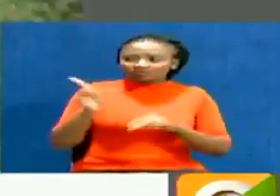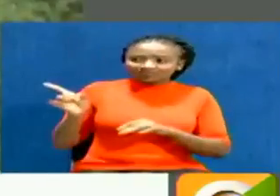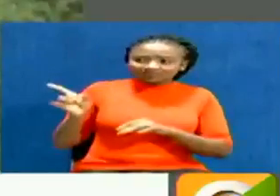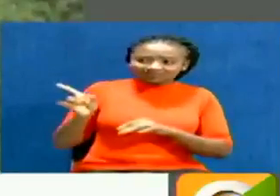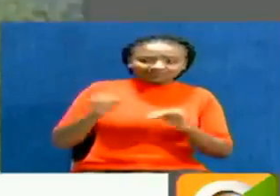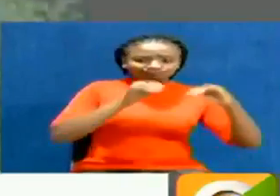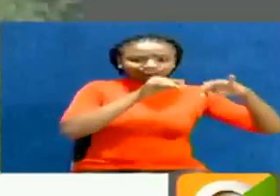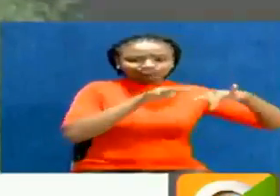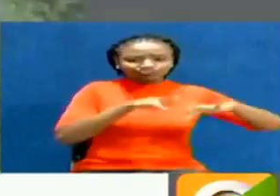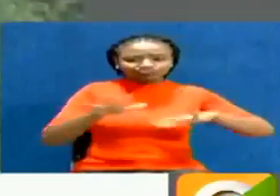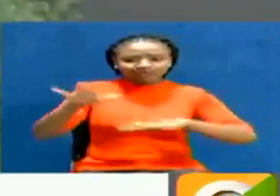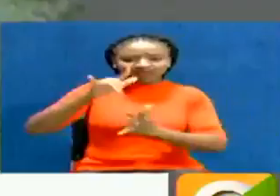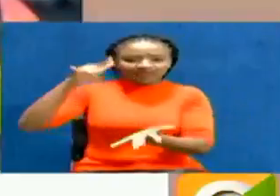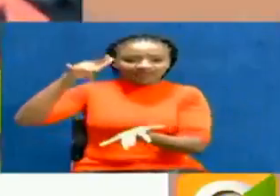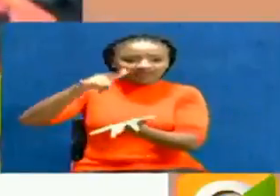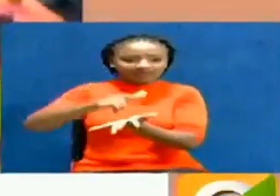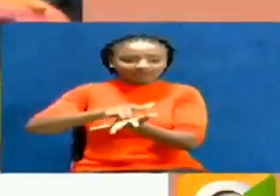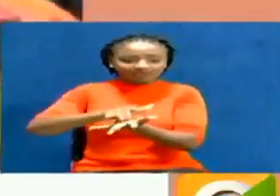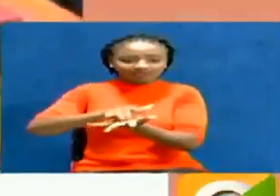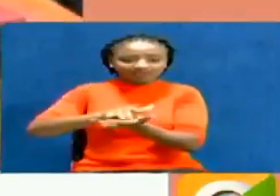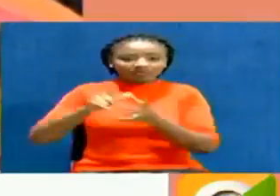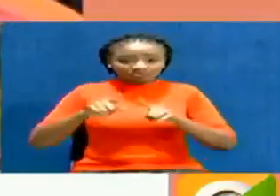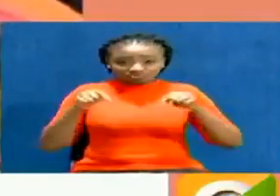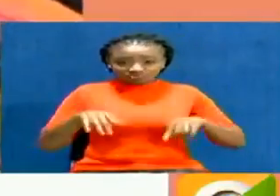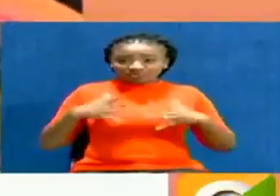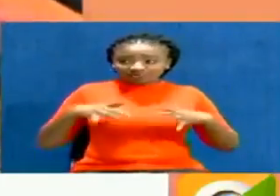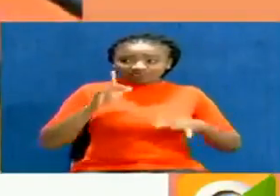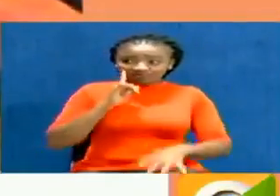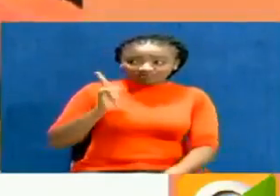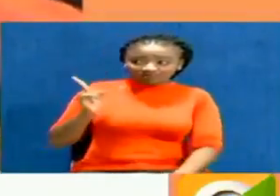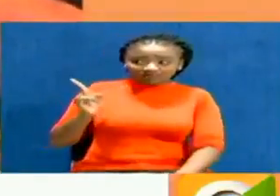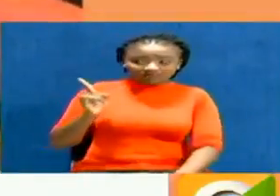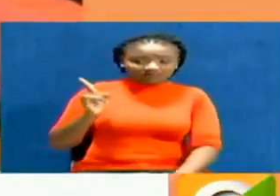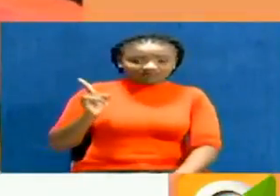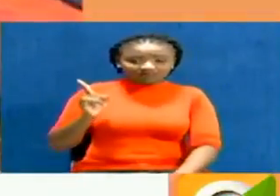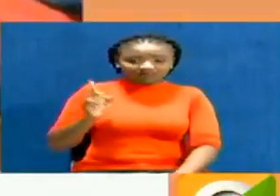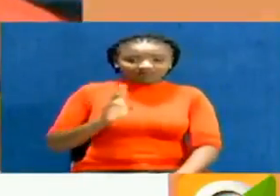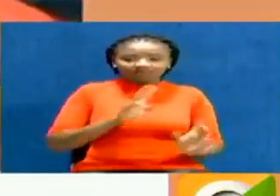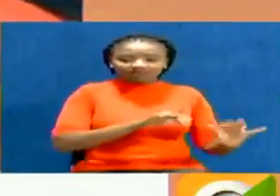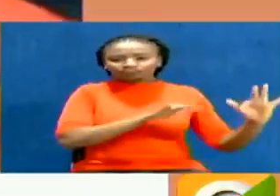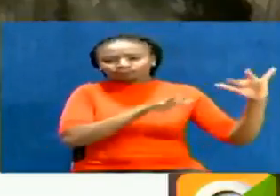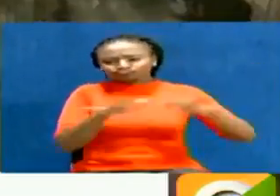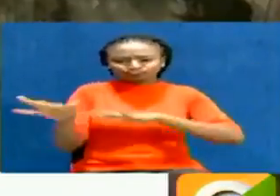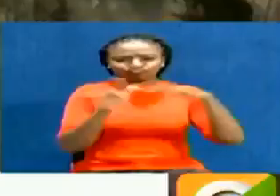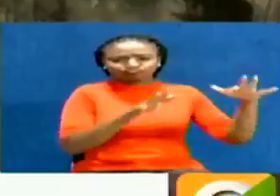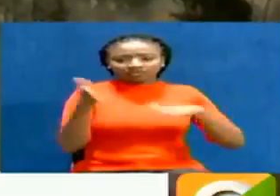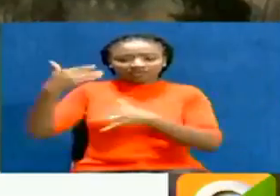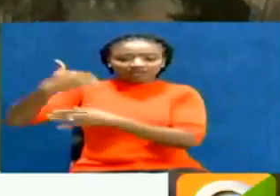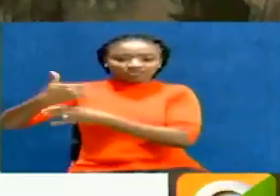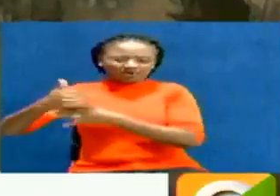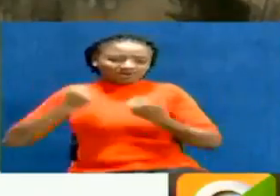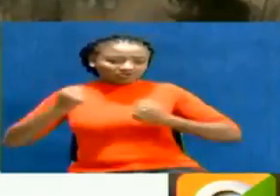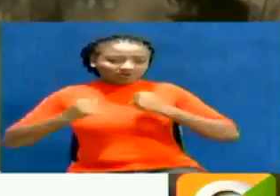na kisha baadaye kusimama. Mapema hii leo wakazi wengi walionekana wakivuka mpaka wa karibu na Rwanda wakiwa na mizigo yao na